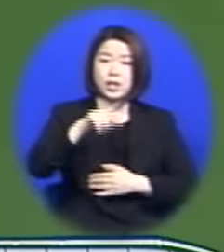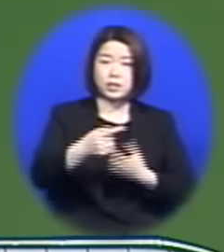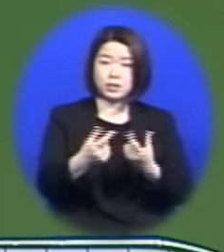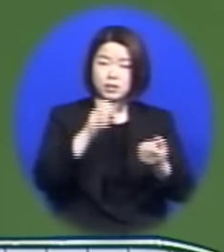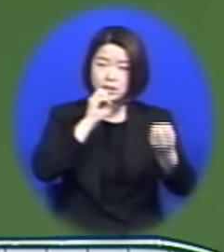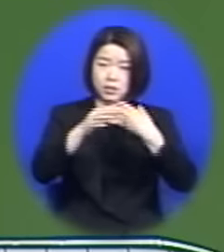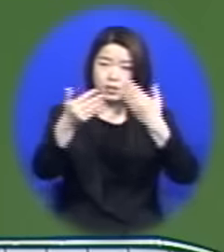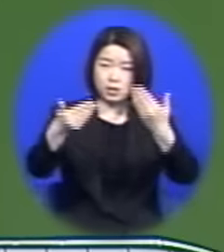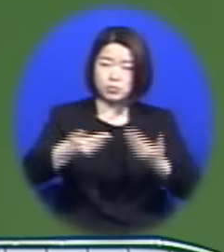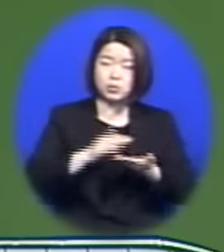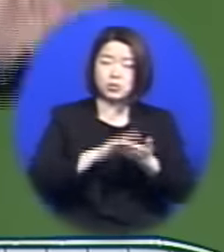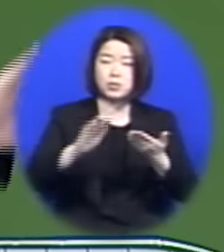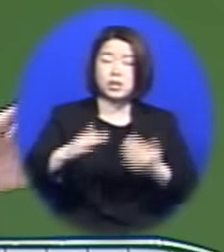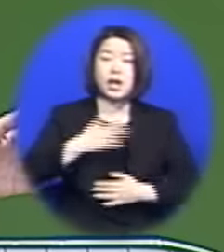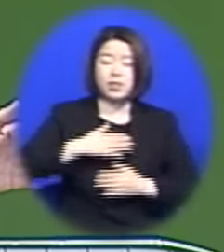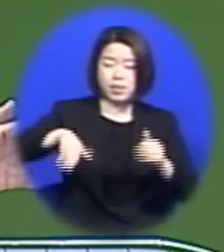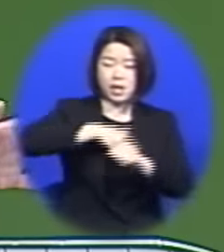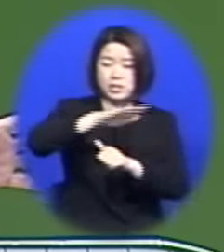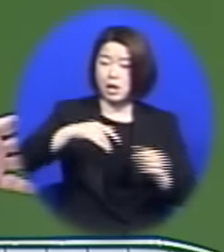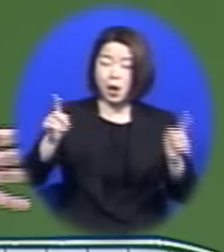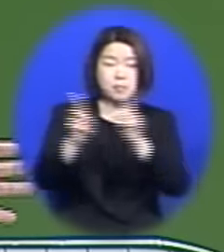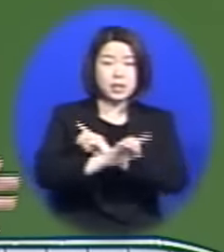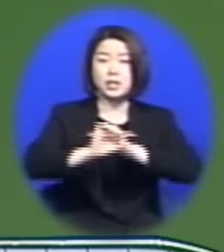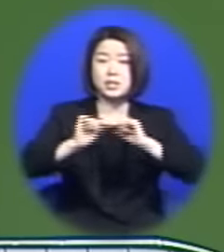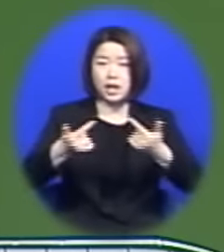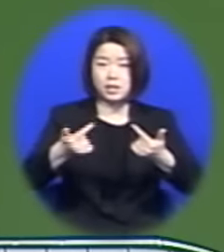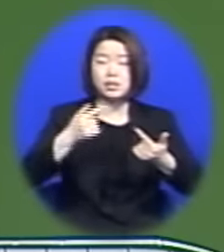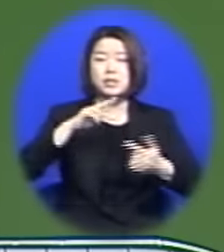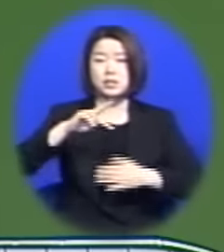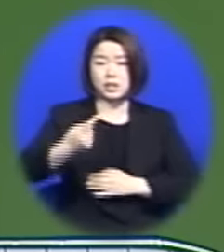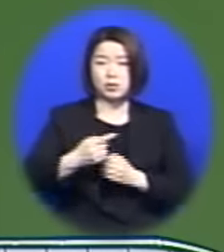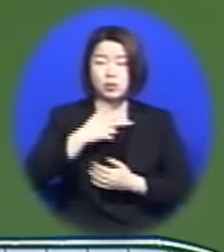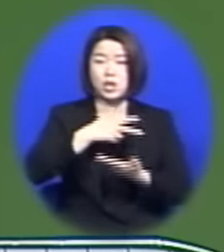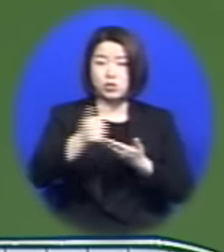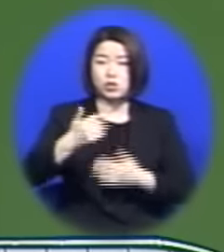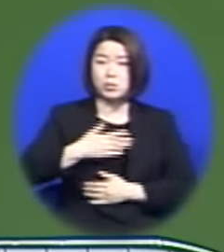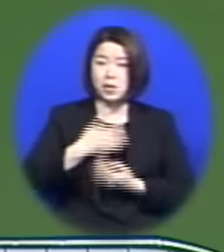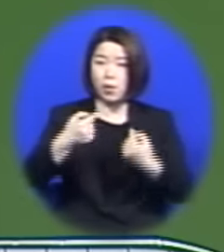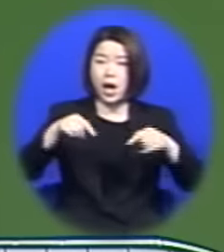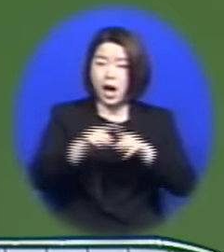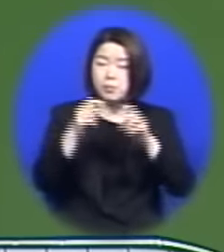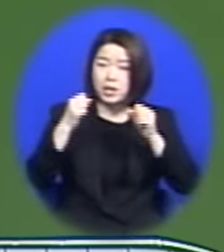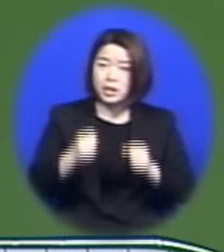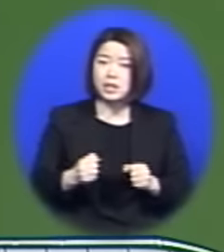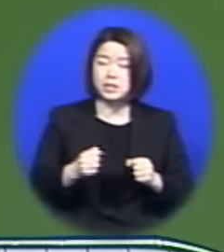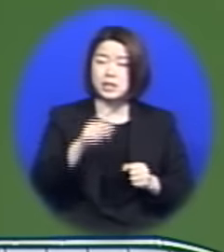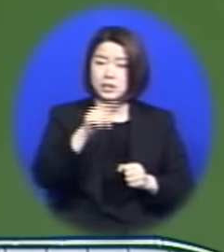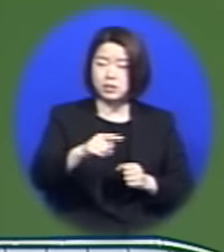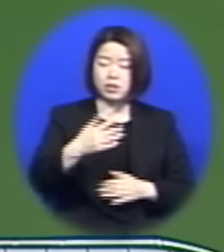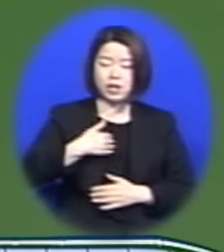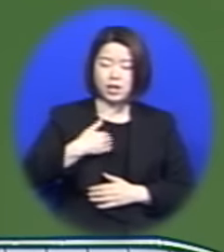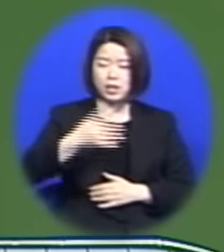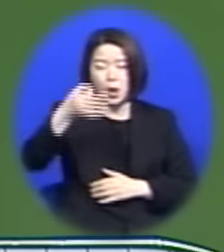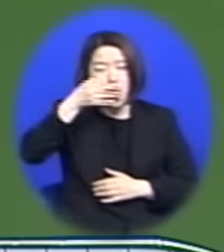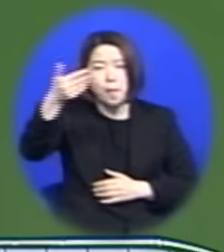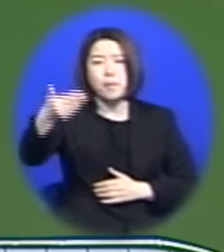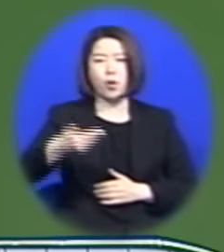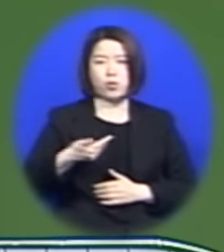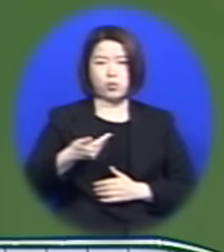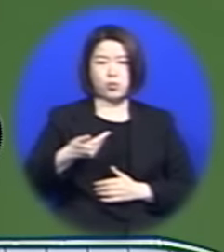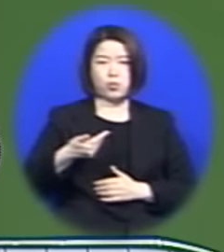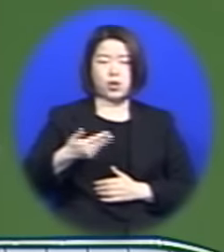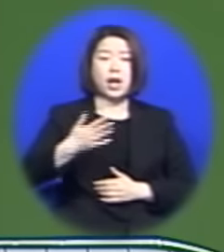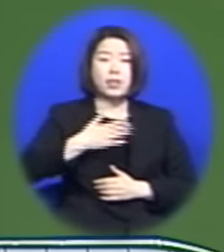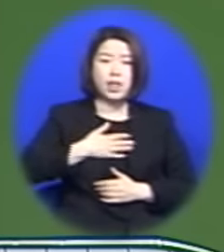주십니다 내 상황은 안 바뀔지도 주님이 나와 함께 계신 것을 반드시 나에게 보여 주십니다 내가 주